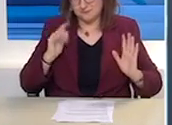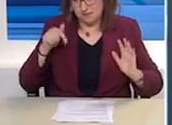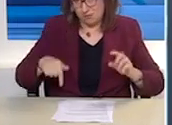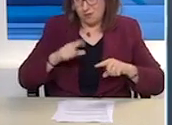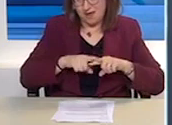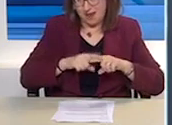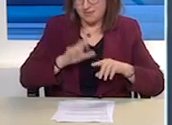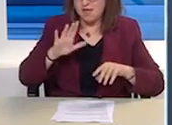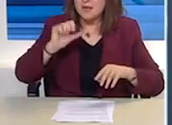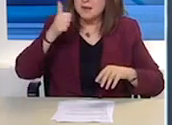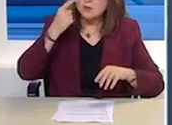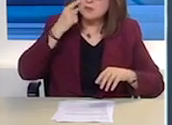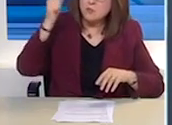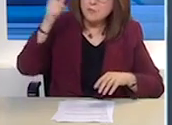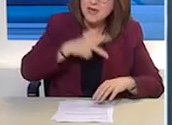θα περπατήσουν τα πράγματα στη Δανία.